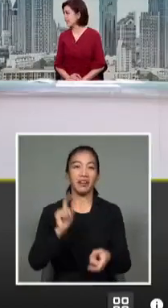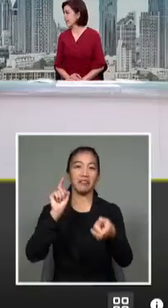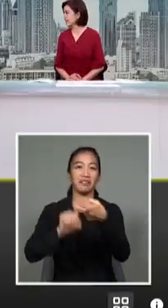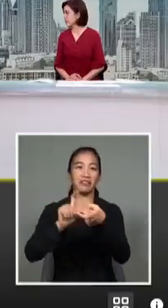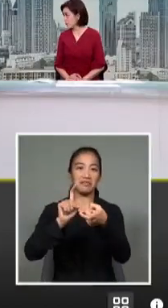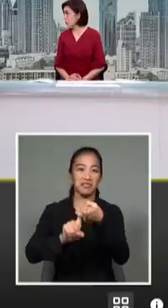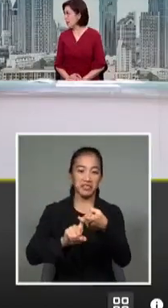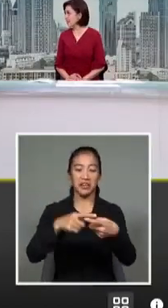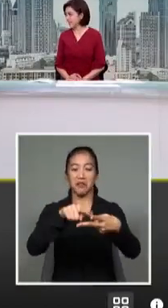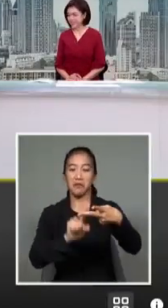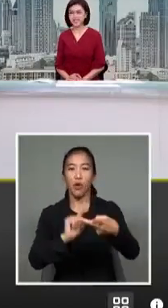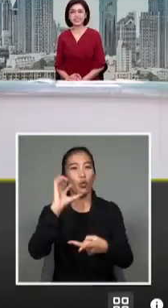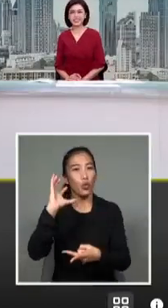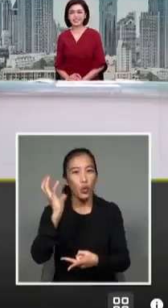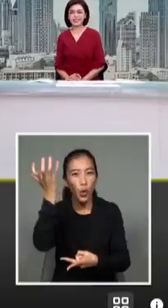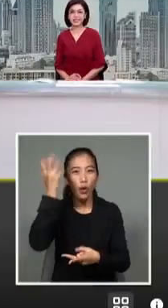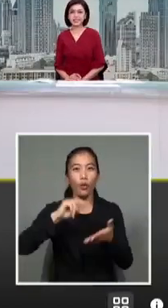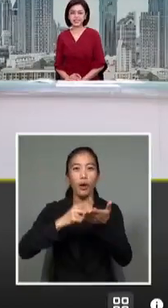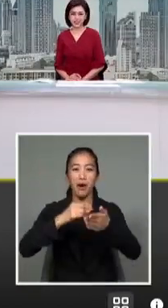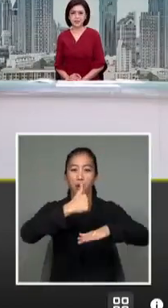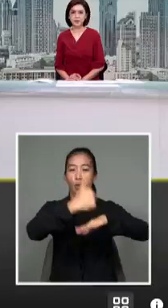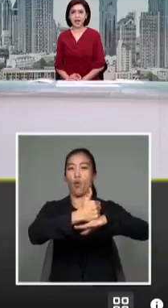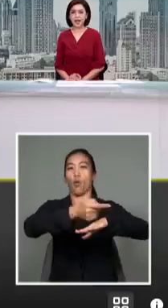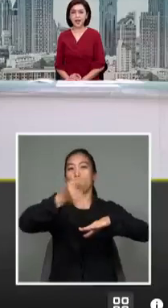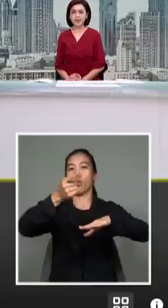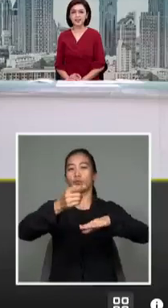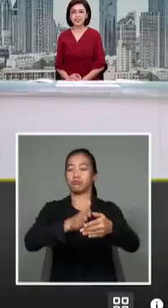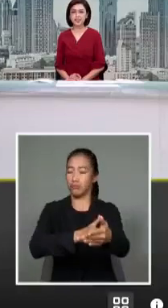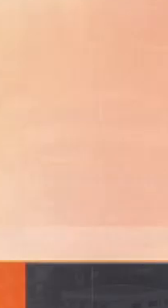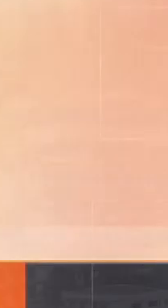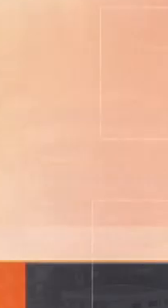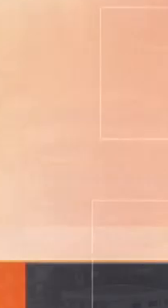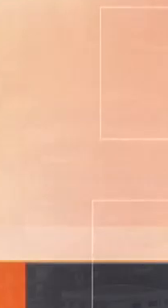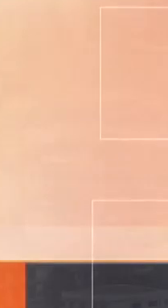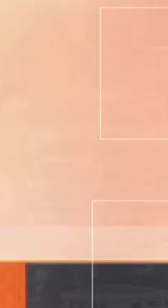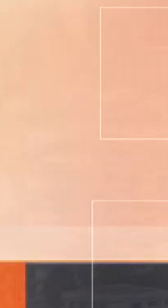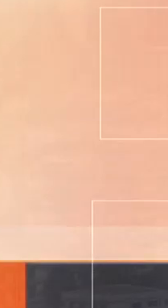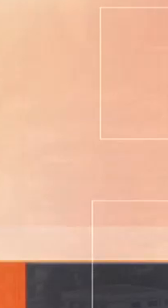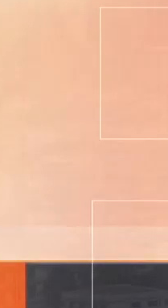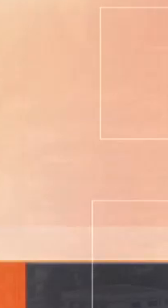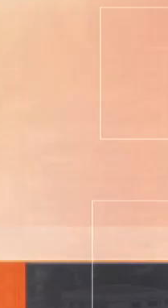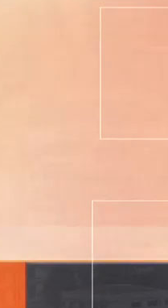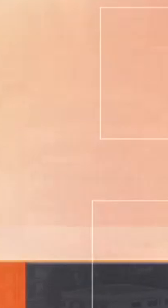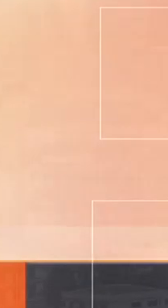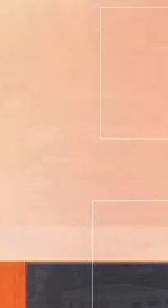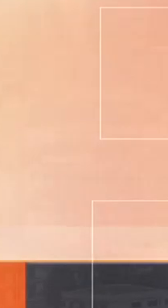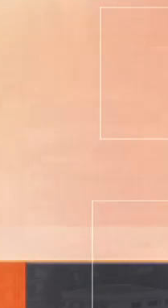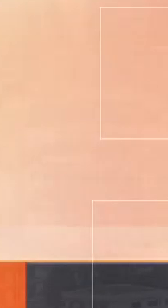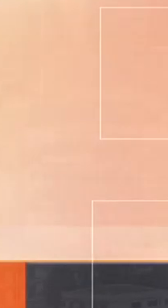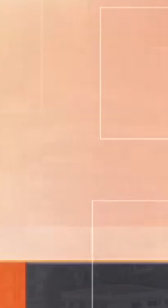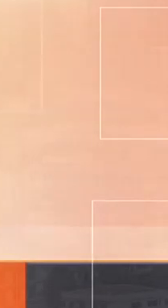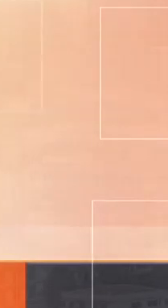แล้วก็ของโลกในนี้ต่อไปโอ้โหอีกนานเลยนะครับวันนี้ขอบคุณพี่มิกกี้ครับ ขอบคุณค่ะ ขอบคุณที่ติดตาม TNN ช่อง16น